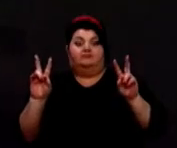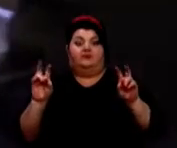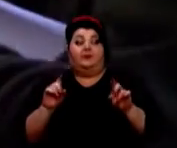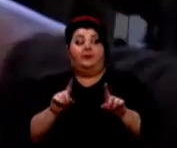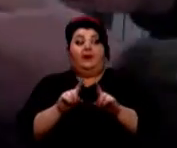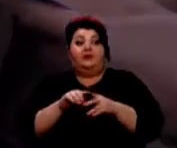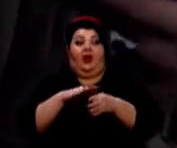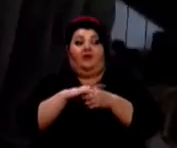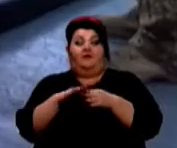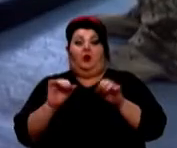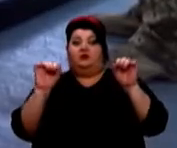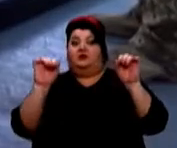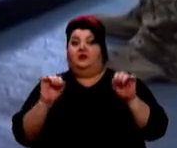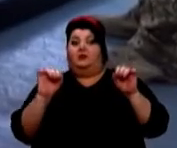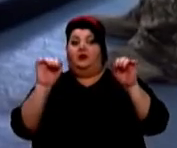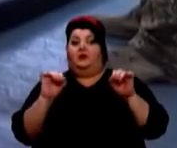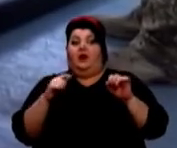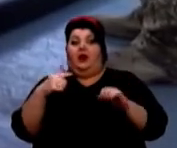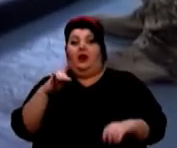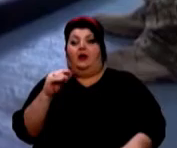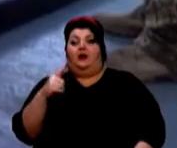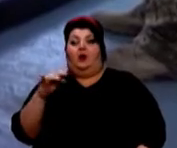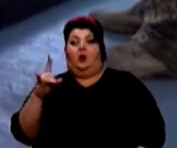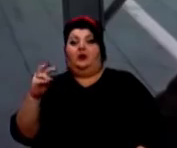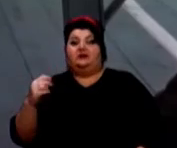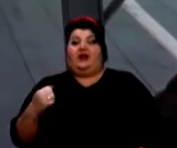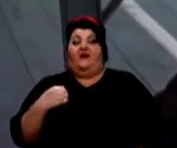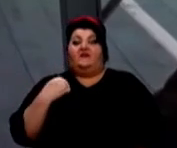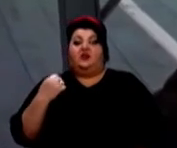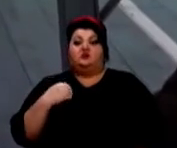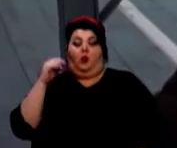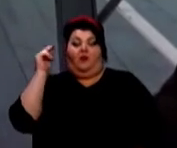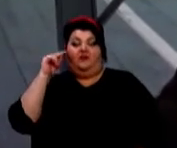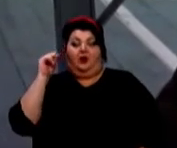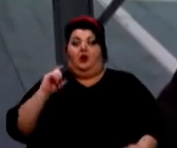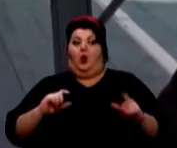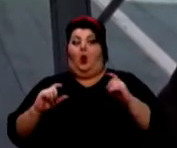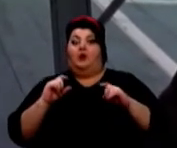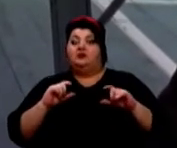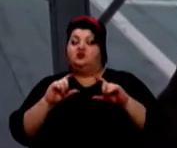Так виконує силові вправи Андрій Григориця із військового коледжу.